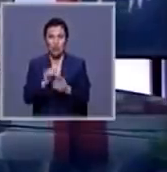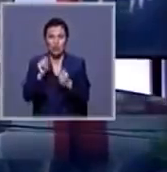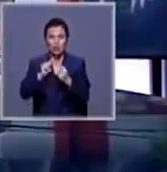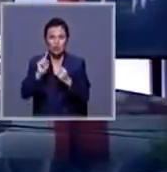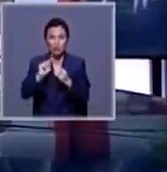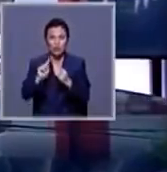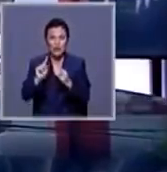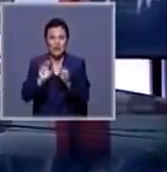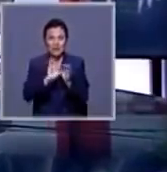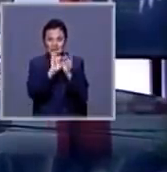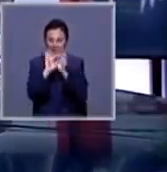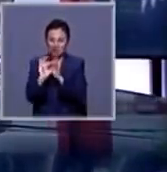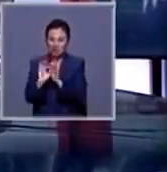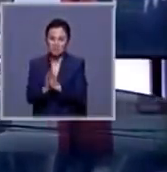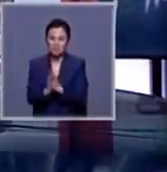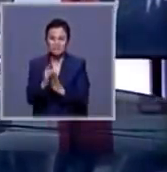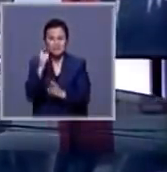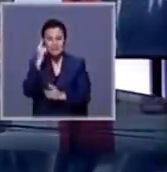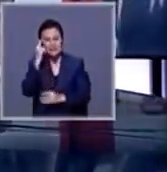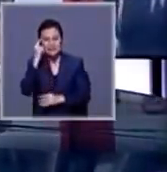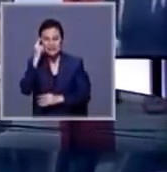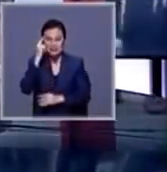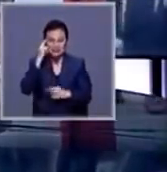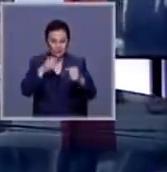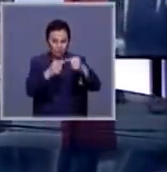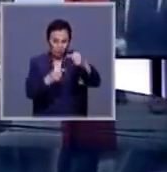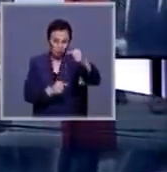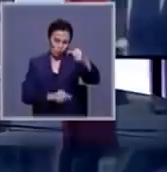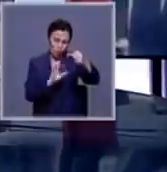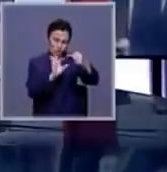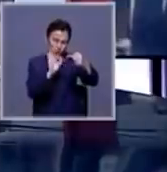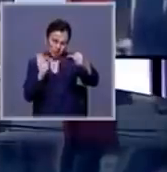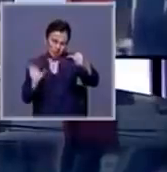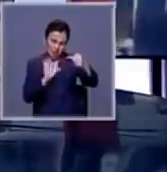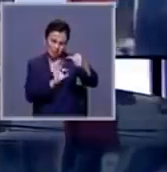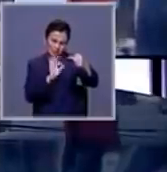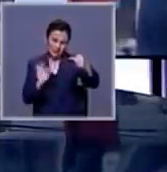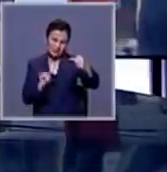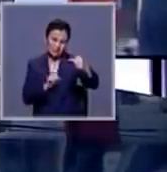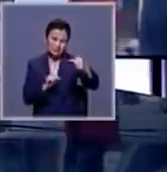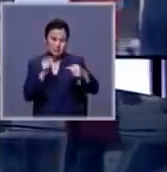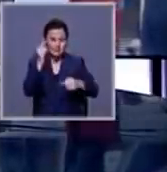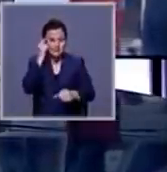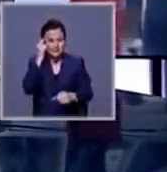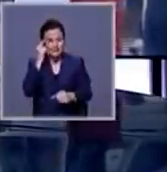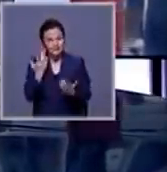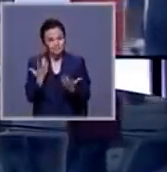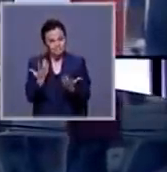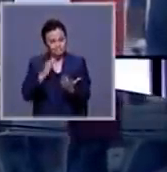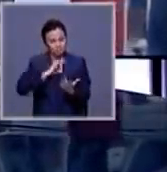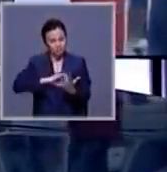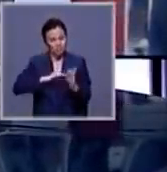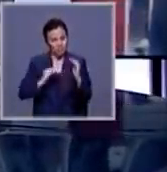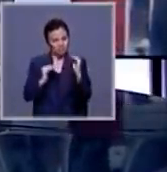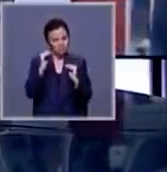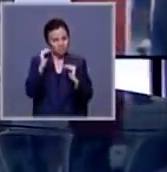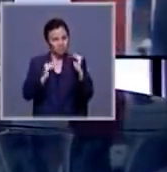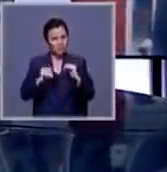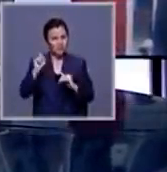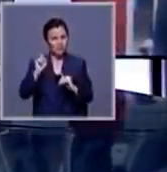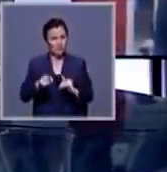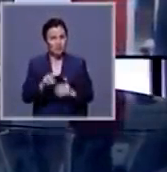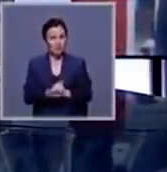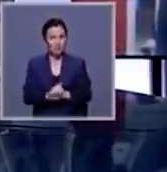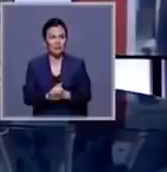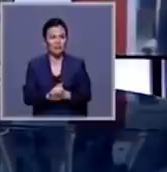หน้าคสช.ในเวลาตั้งคิดเรื่องเลือกเนี่ยนะฮะจะรู้สึกว่าต้อง ต้องถ่วงน้ำหนักให้ดี งั้นเรารู้แล้วแหละวันนี้คน